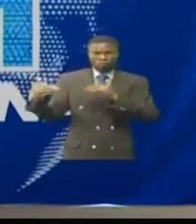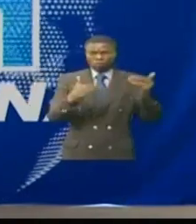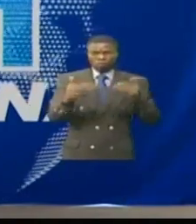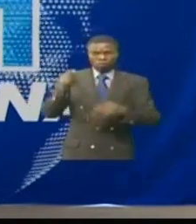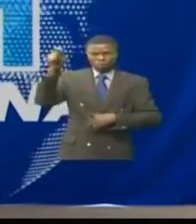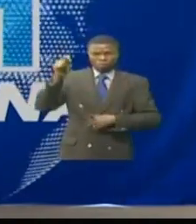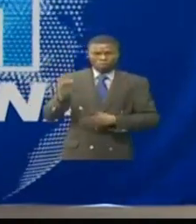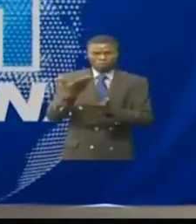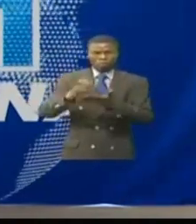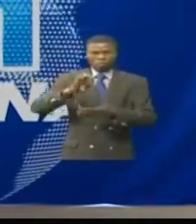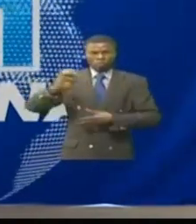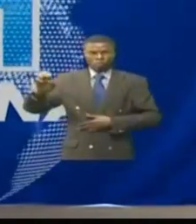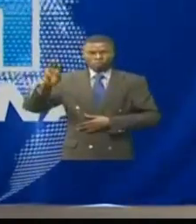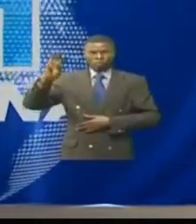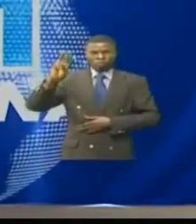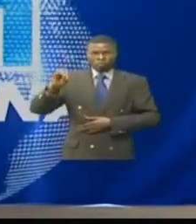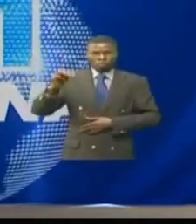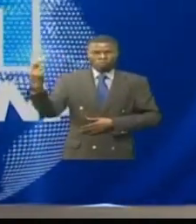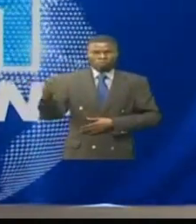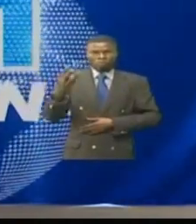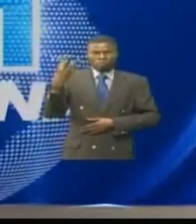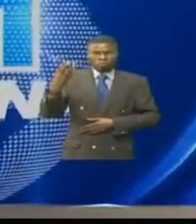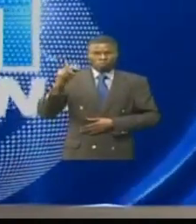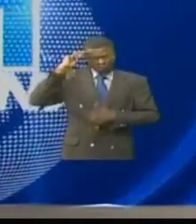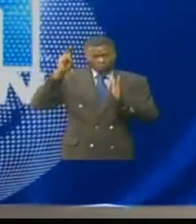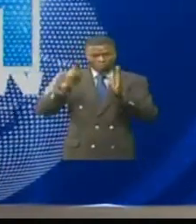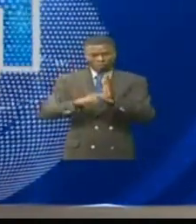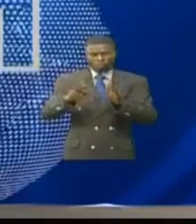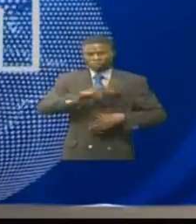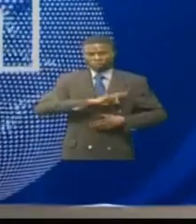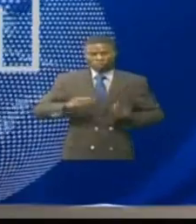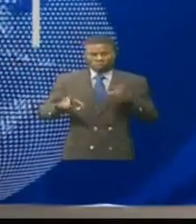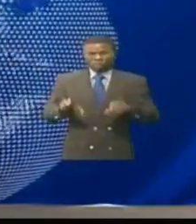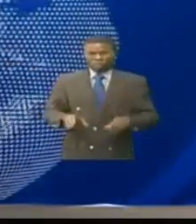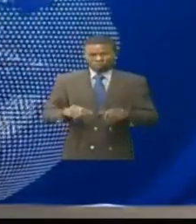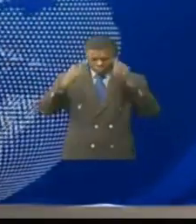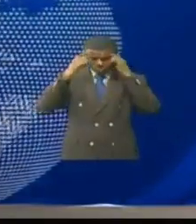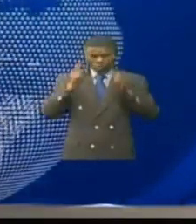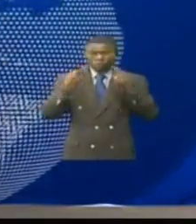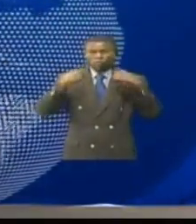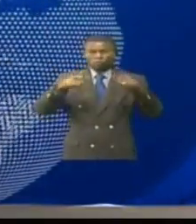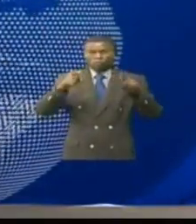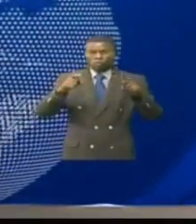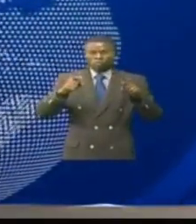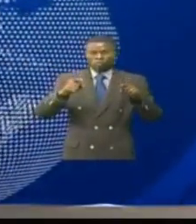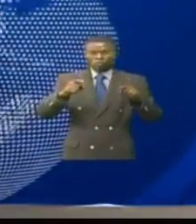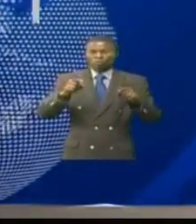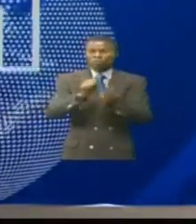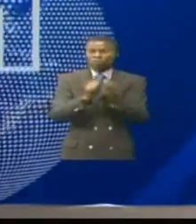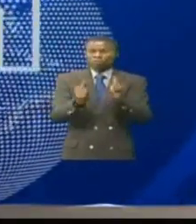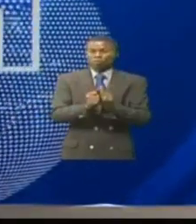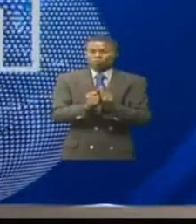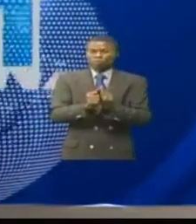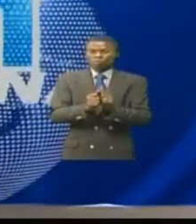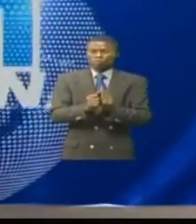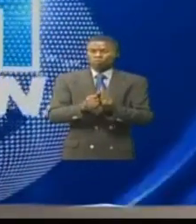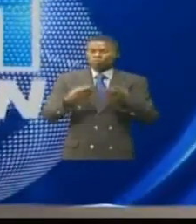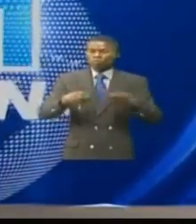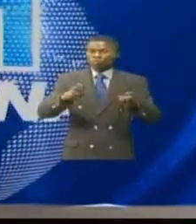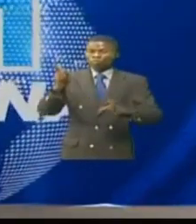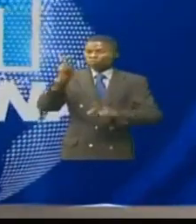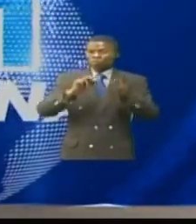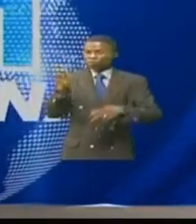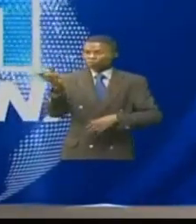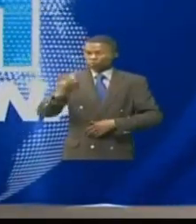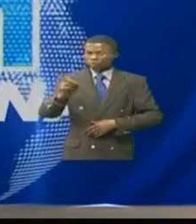armés, notamment le M23. Le gouvernement de la République démocratique du Congo tient à rappeler qu'il n'existe aucune incitation publique